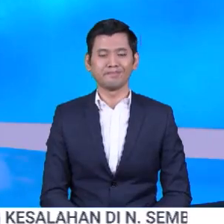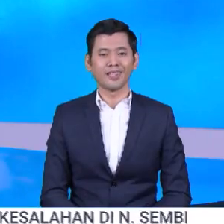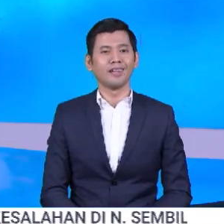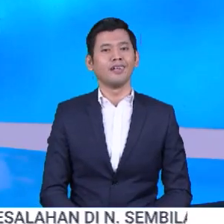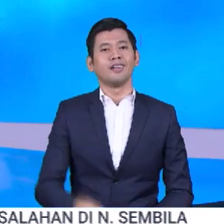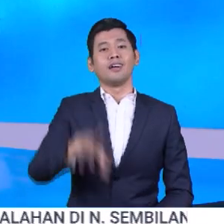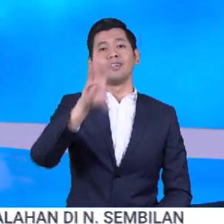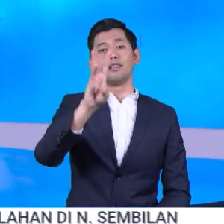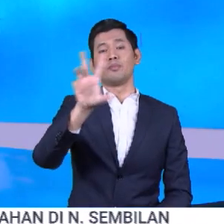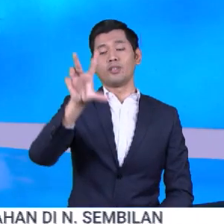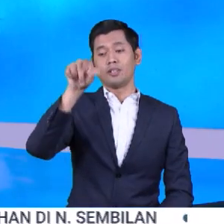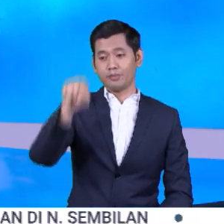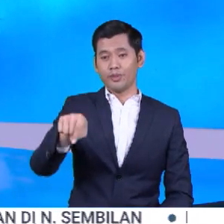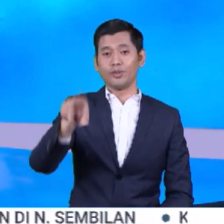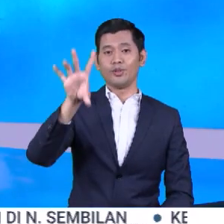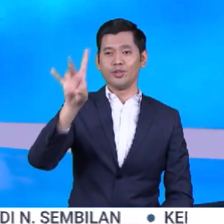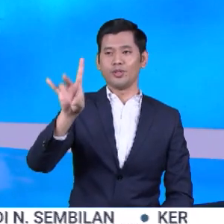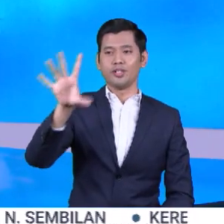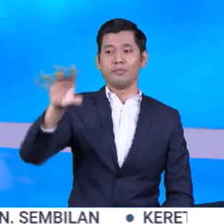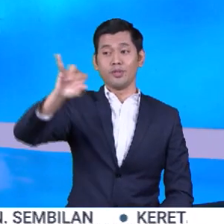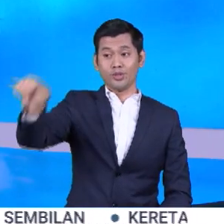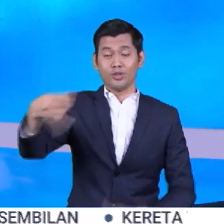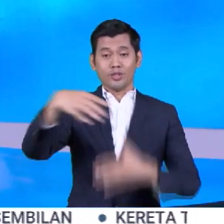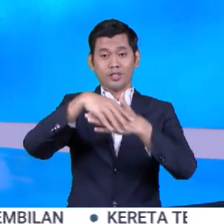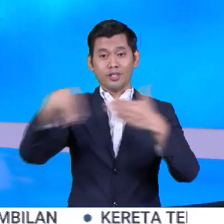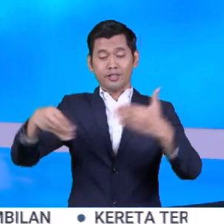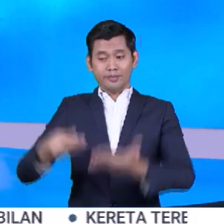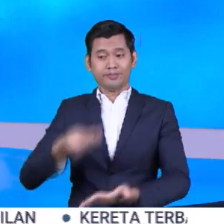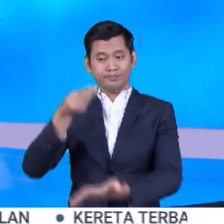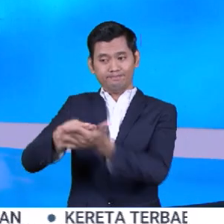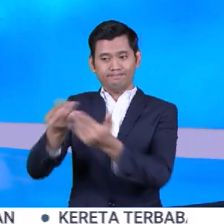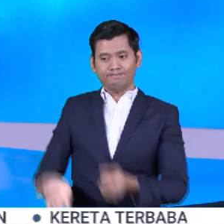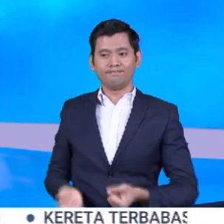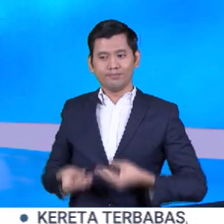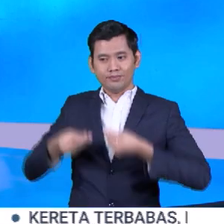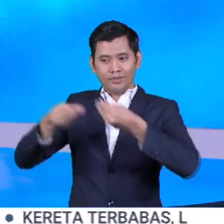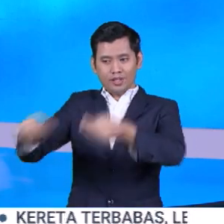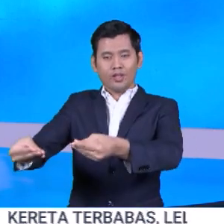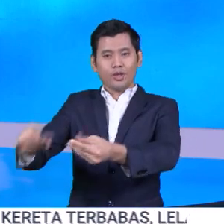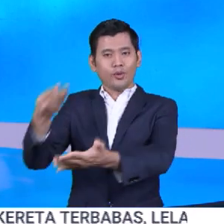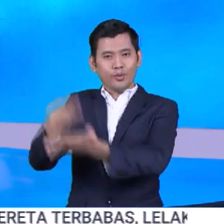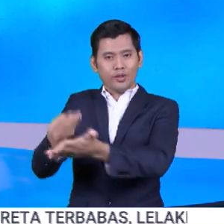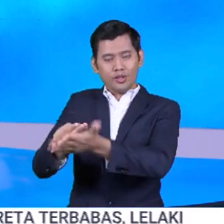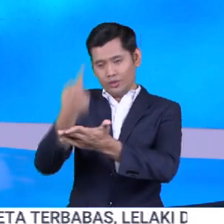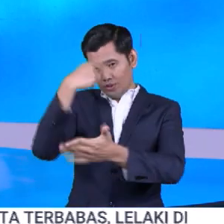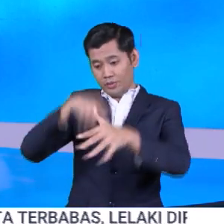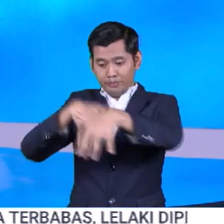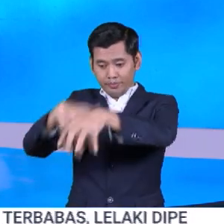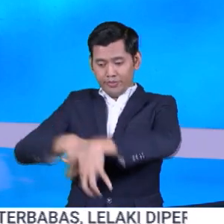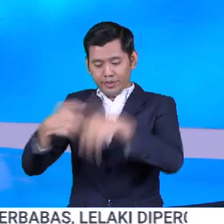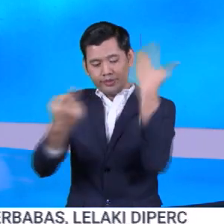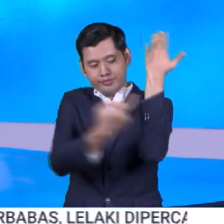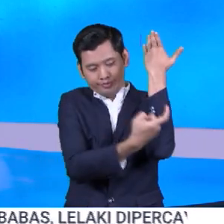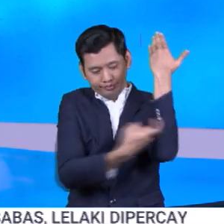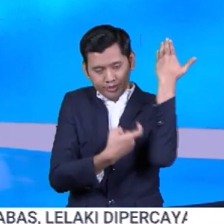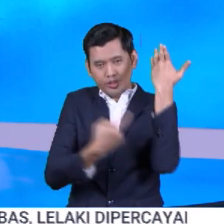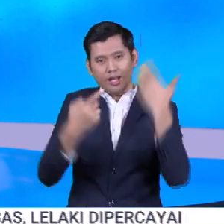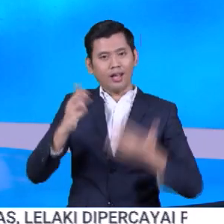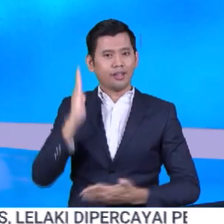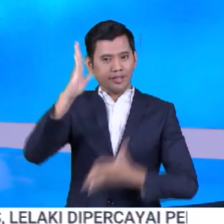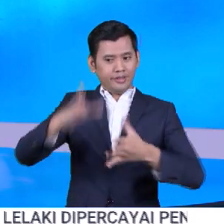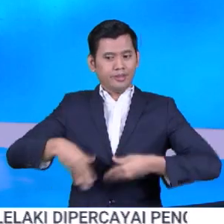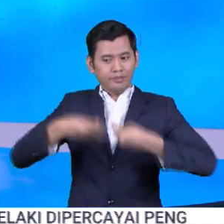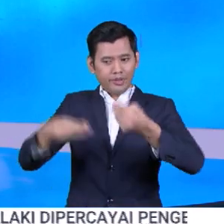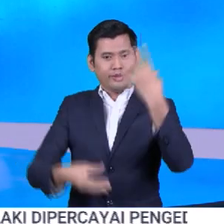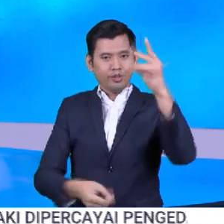63 pembuahan 75 juta Ringgit bantuan khas keuangan Adi Fitri untuk berkebun kecil getah akan disalurkan melalui